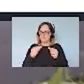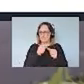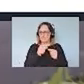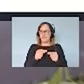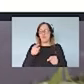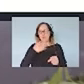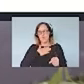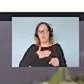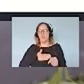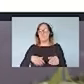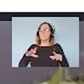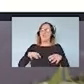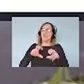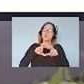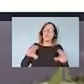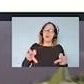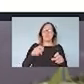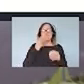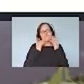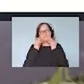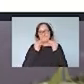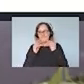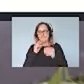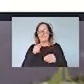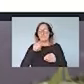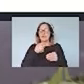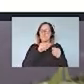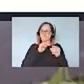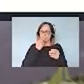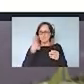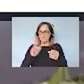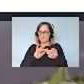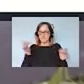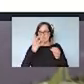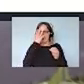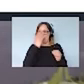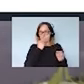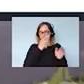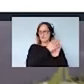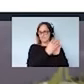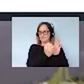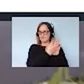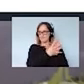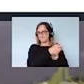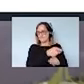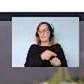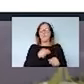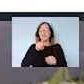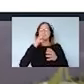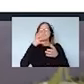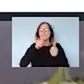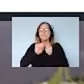też się lubię w wolnej chwili pobawić. Ten konkretny, który widzą Państwo na ekranie, to jest